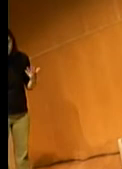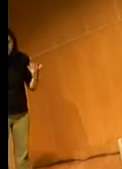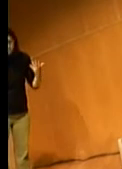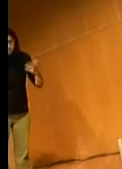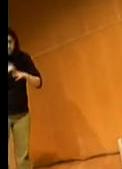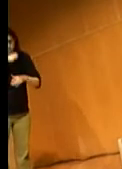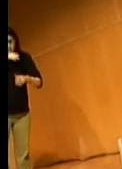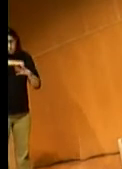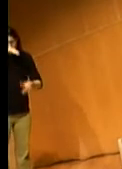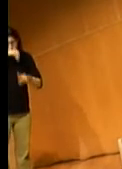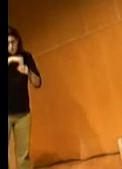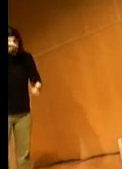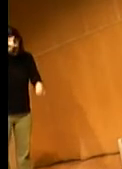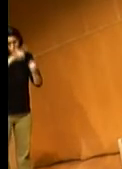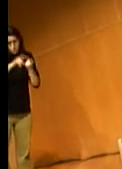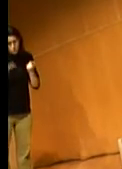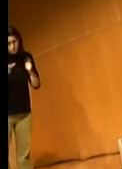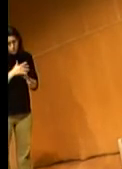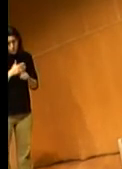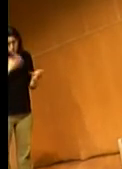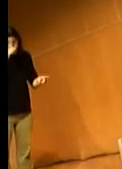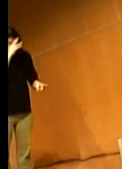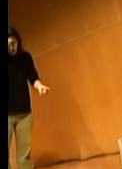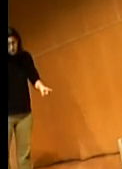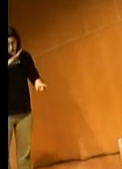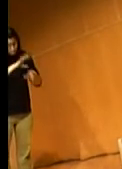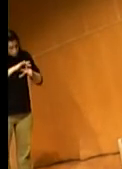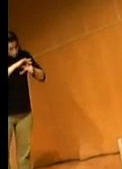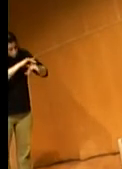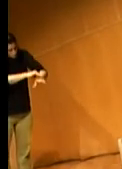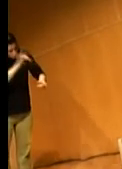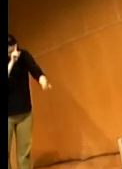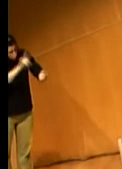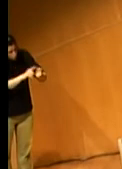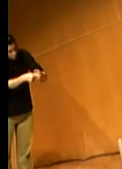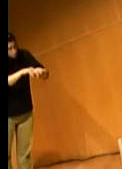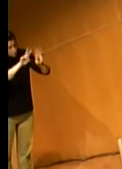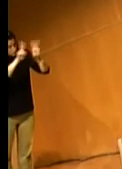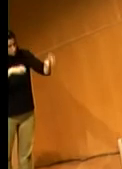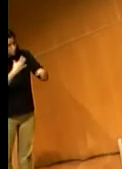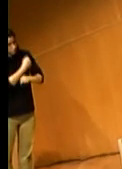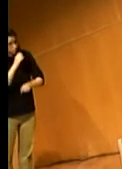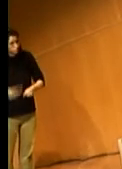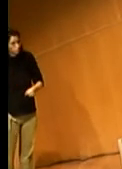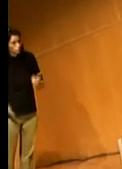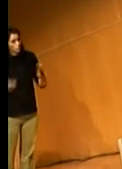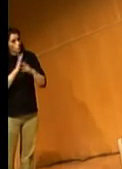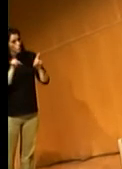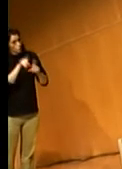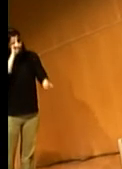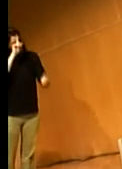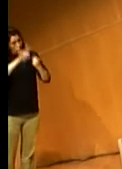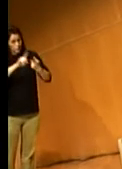de l'accompagnement des élèves vers les diplômes et vers l'insertion. Voilà, avec